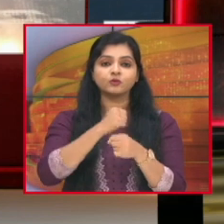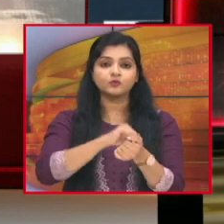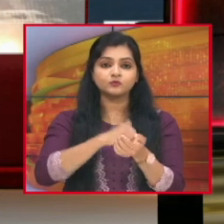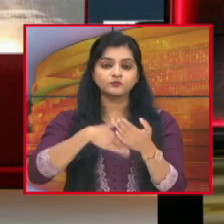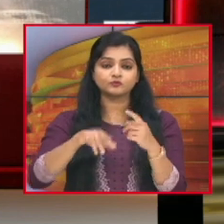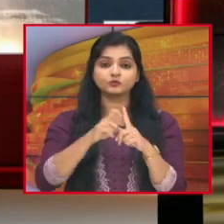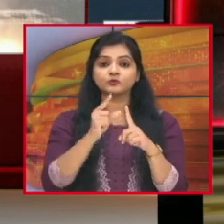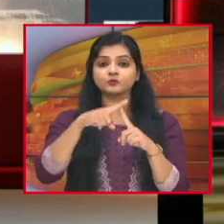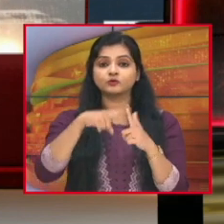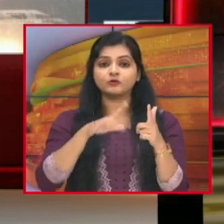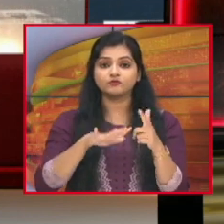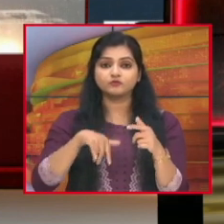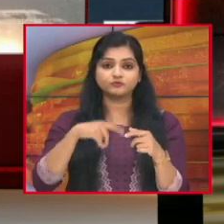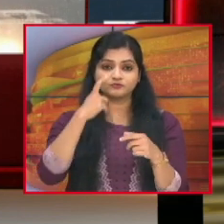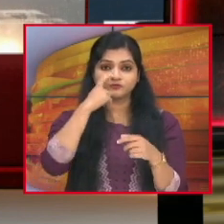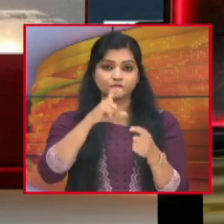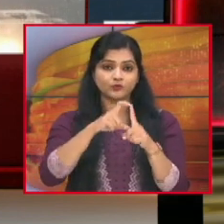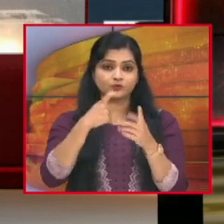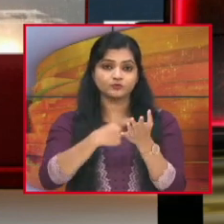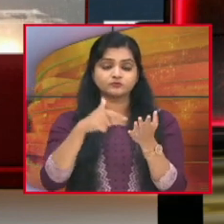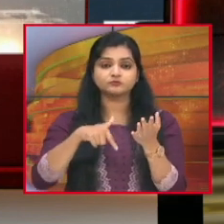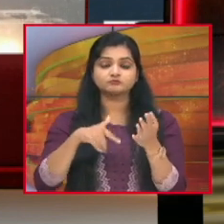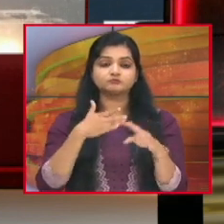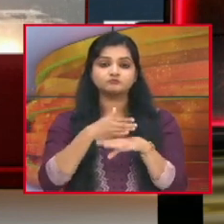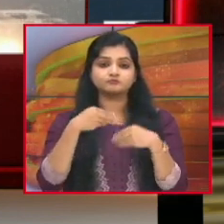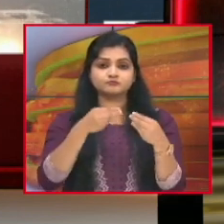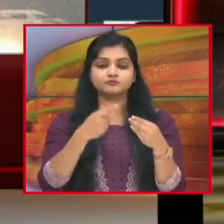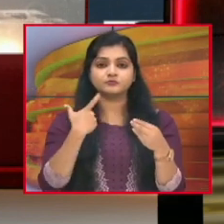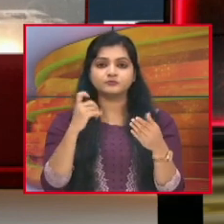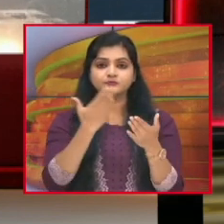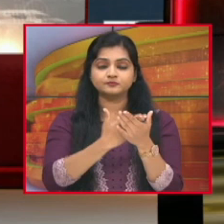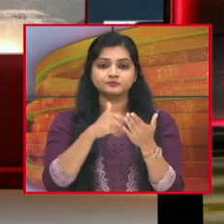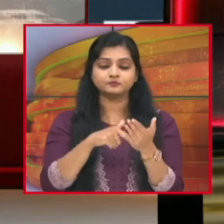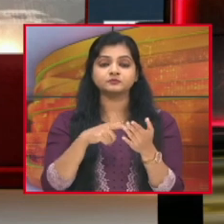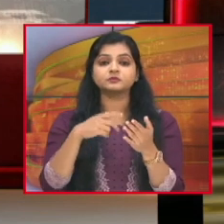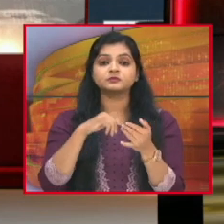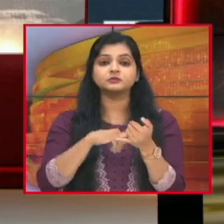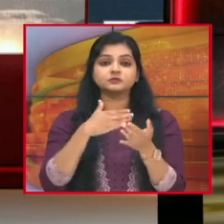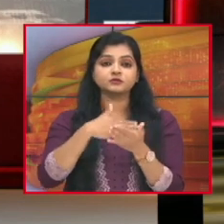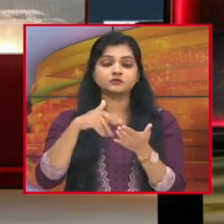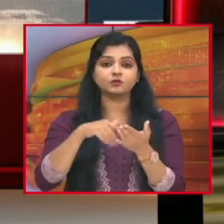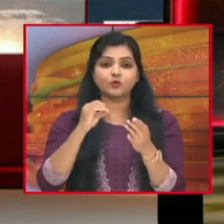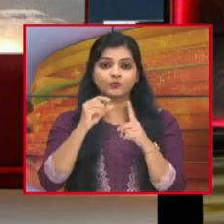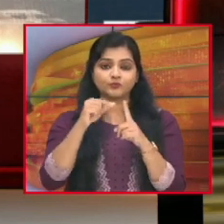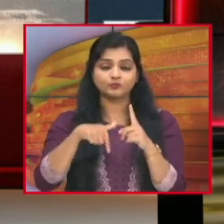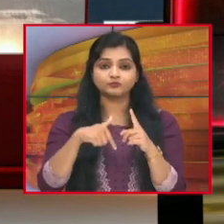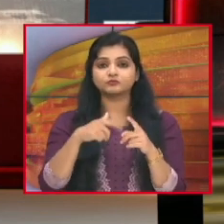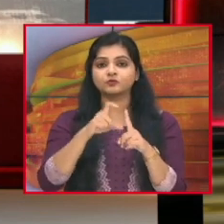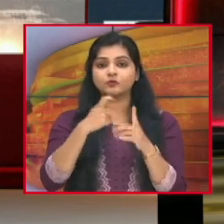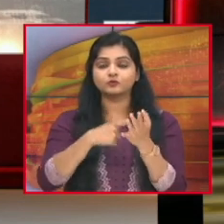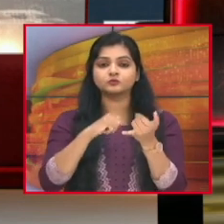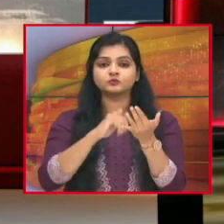ആശുപത്രിയിൽ ഡ്യൂട്ടിയിലുണ്ടായിരുന്ന വനിതാ ഡോക്ടറെ കയ്യേറ്റം ചെയ്തതായി പരാതി. സർജറി OPയിൽ ഡ്യൂട്ടിയിലുണ്ടായിരുന്ന ഡോക്ടർ ശോഭയ്ക്ക് നേരെയാണ് കയ്യേറ്റമുണ്ടായത്.